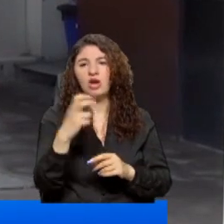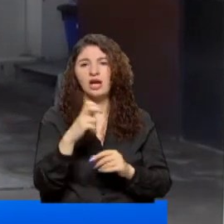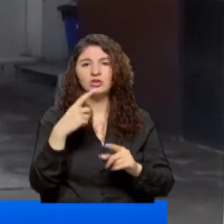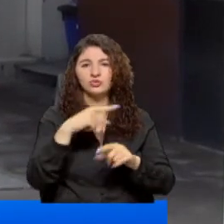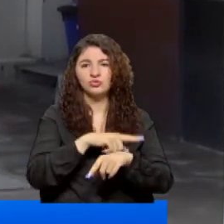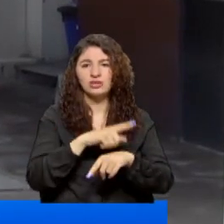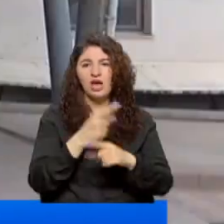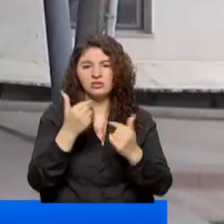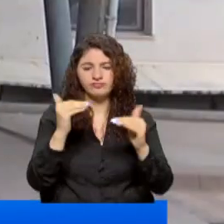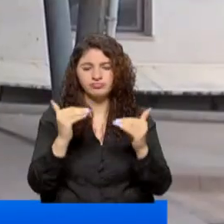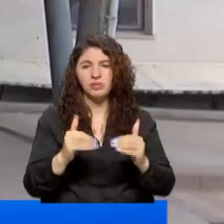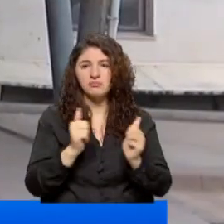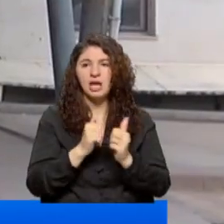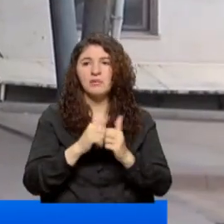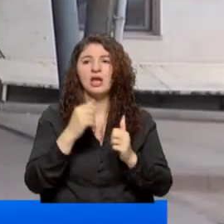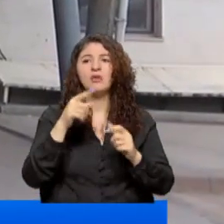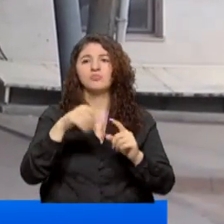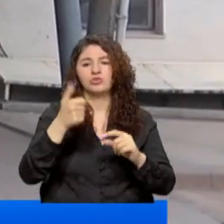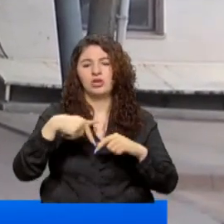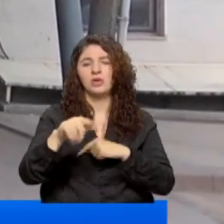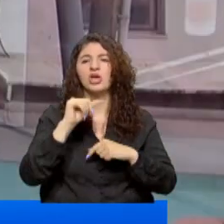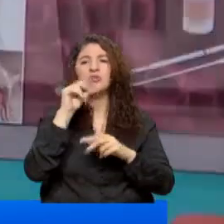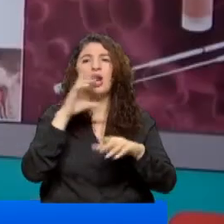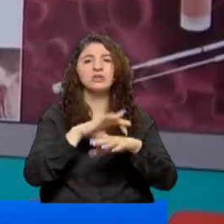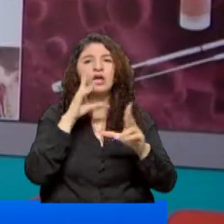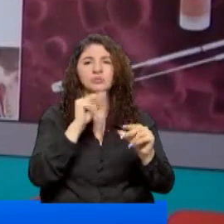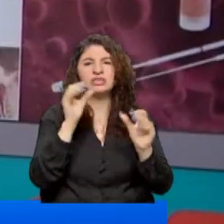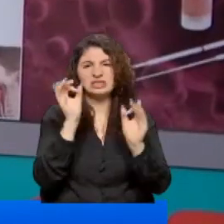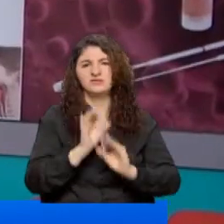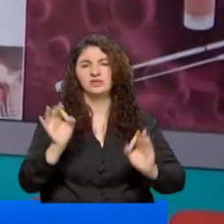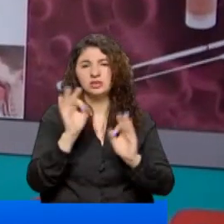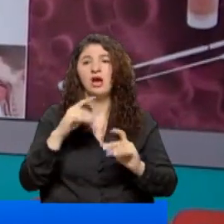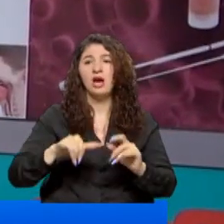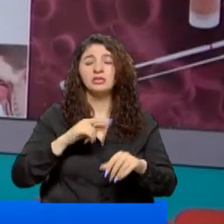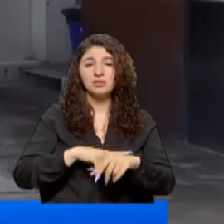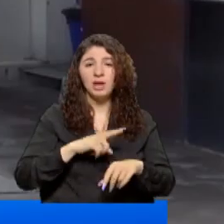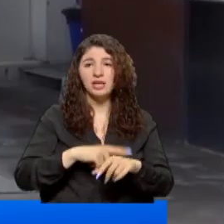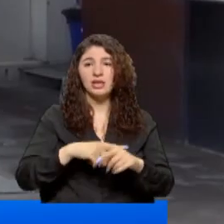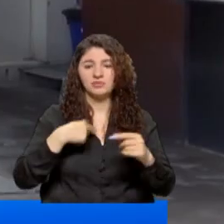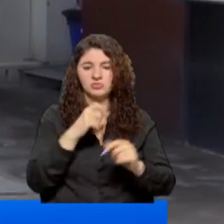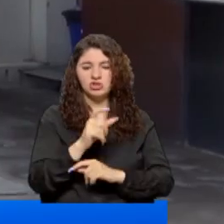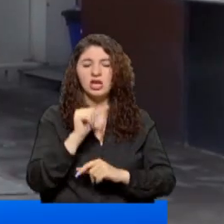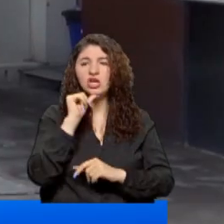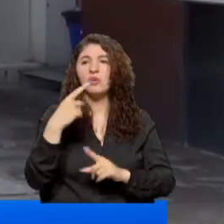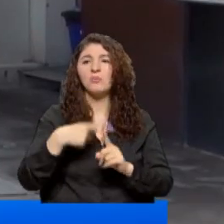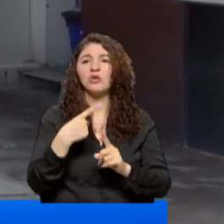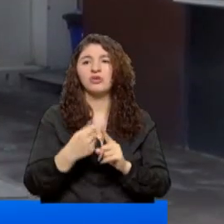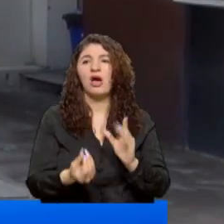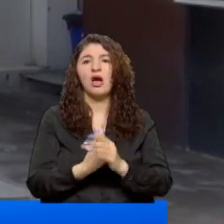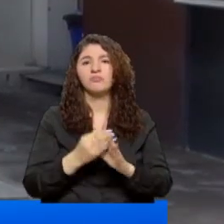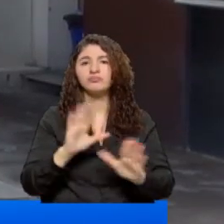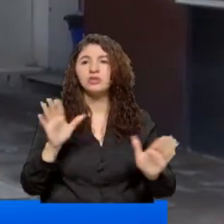süreçte azalmaya girmesiyle beraber bugün itibariyle hastanemizde hiç yatan hastamız bulunmamakta aynı zamanda şeyimiz de hiç şakamız